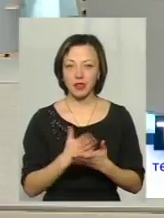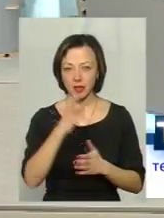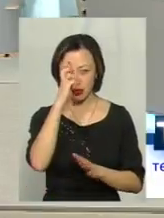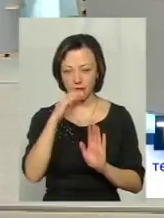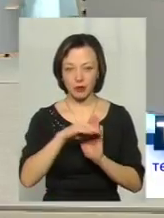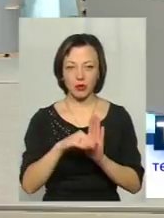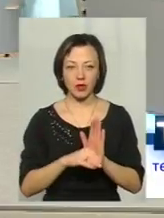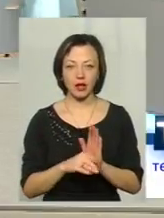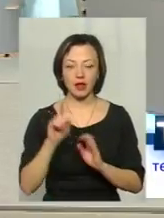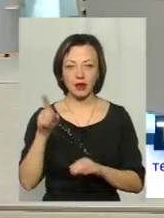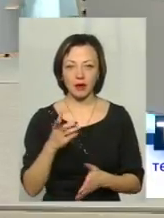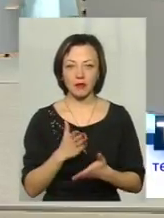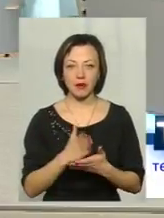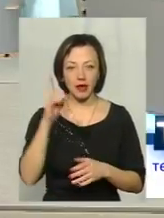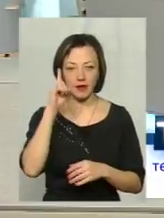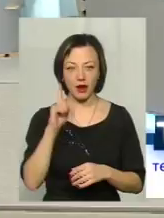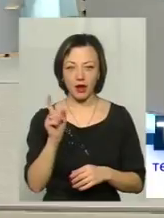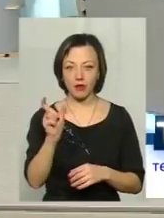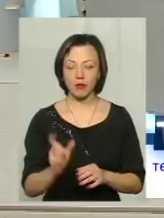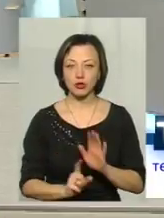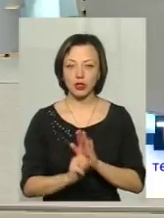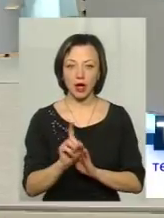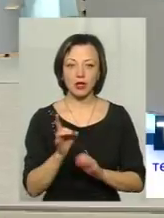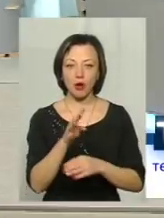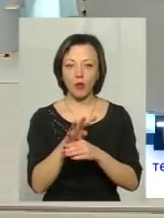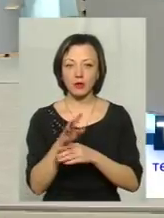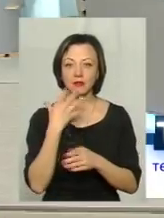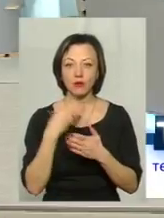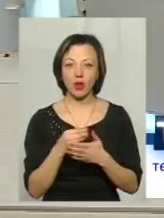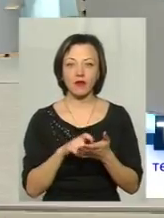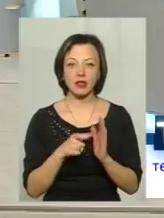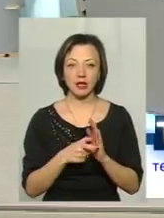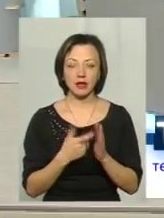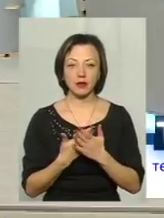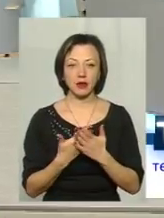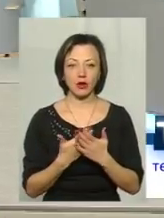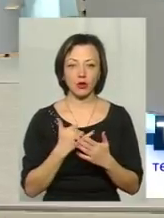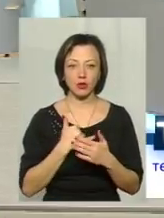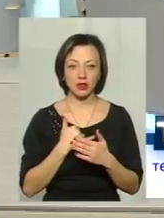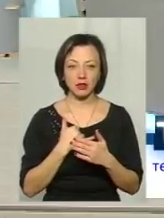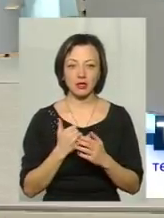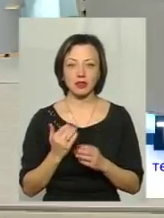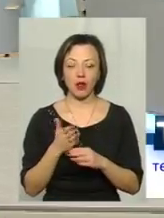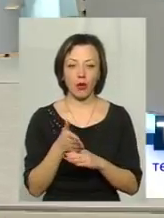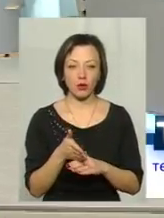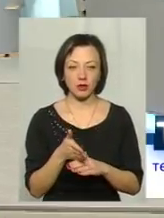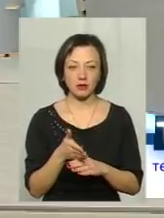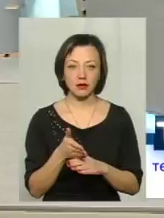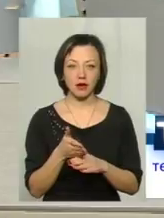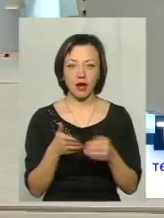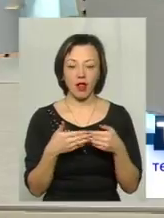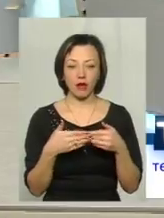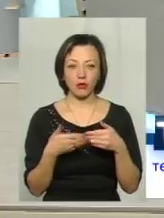програма. Там ізраїльтян... Починається обстріл, він в своїй квартирі. От як в нас кладовочки, він заходить в цю